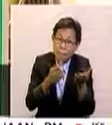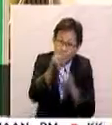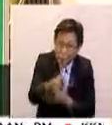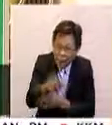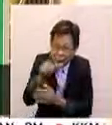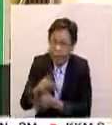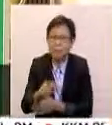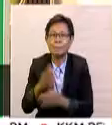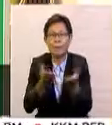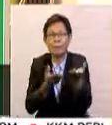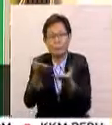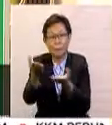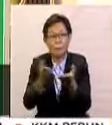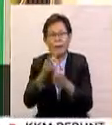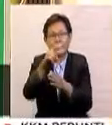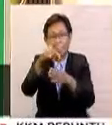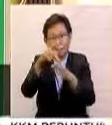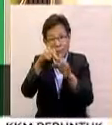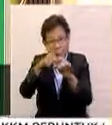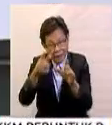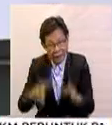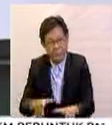dan kreatif.